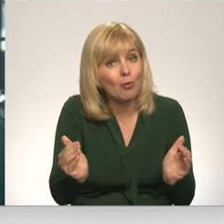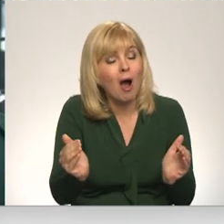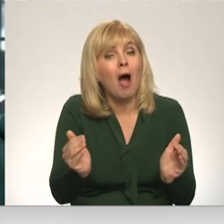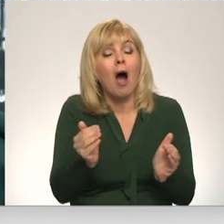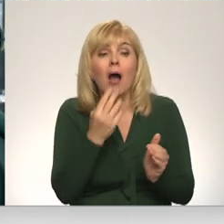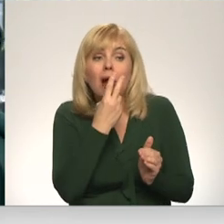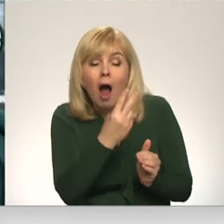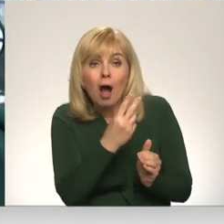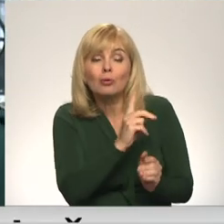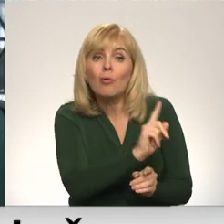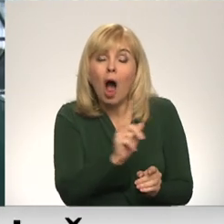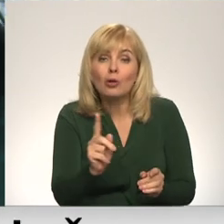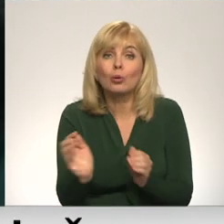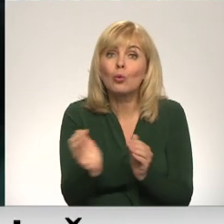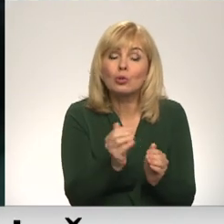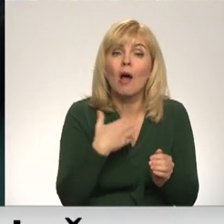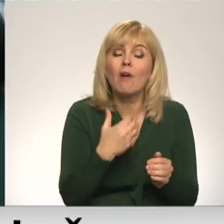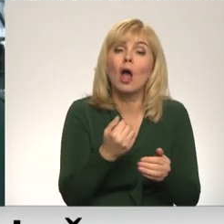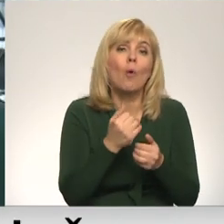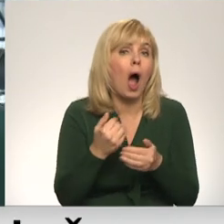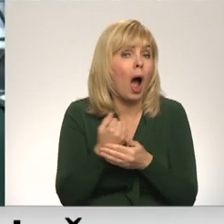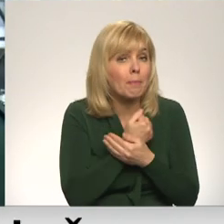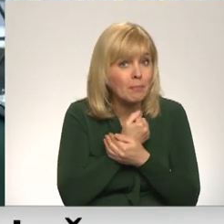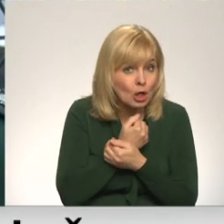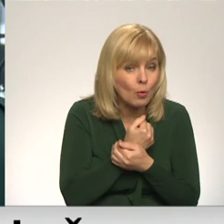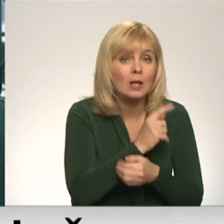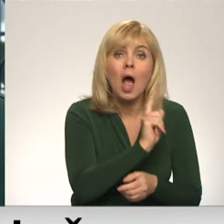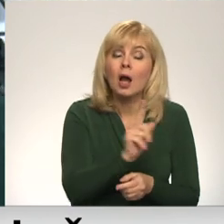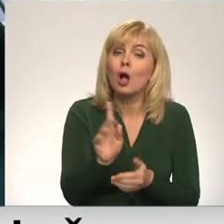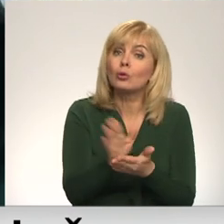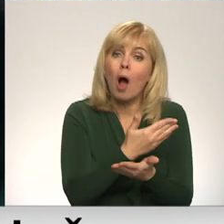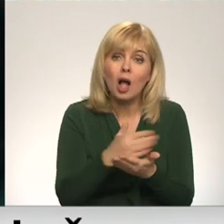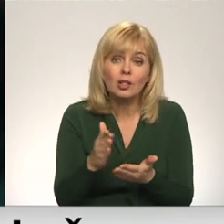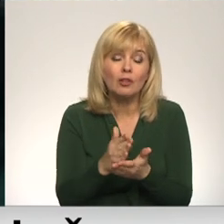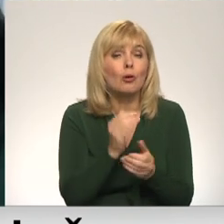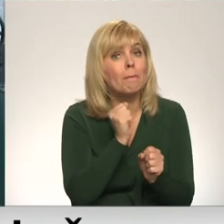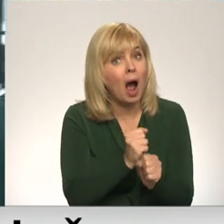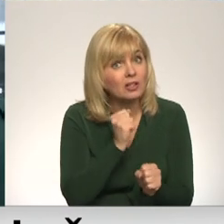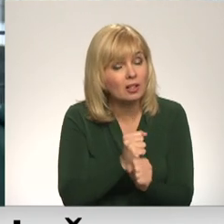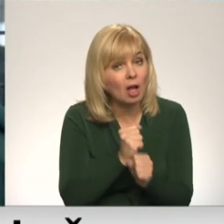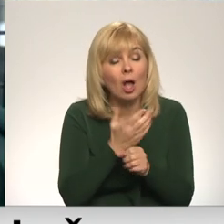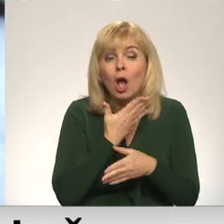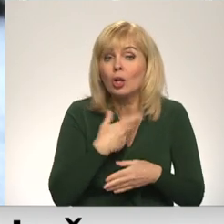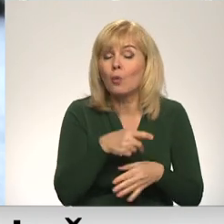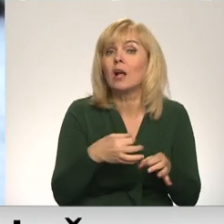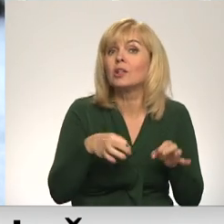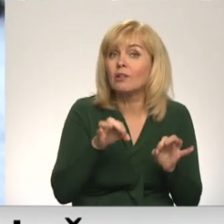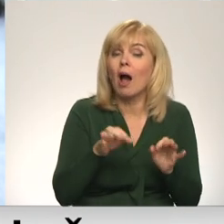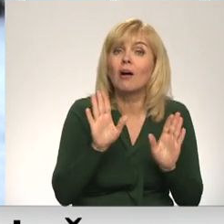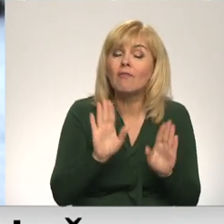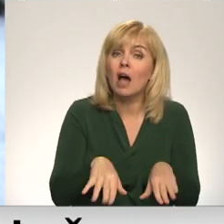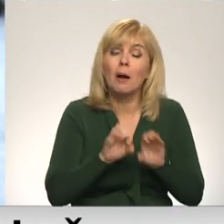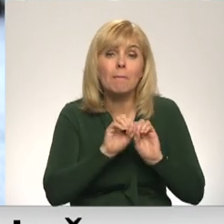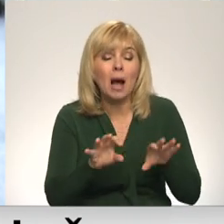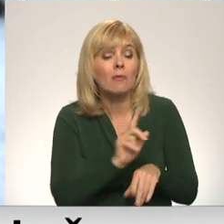kucēns, katru apmīļot mēs varam ar katru atsevišķi padarboties. Un tas ir ļoti svarīgi. Varam arī